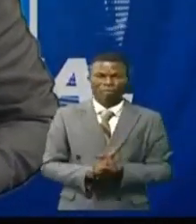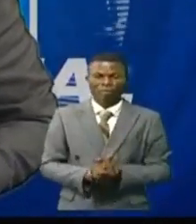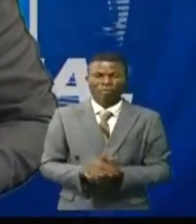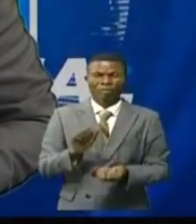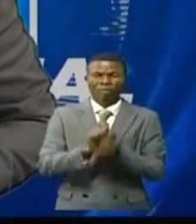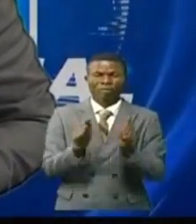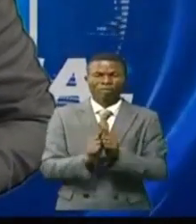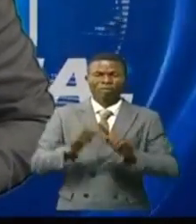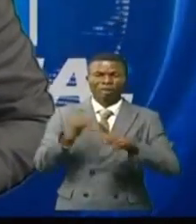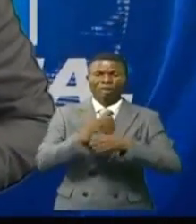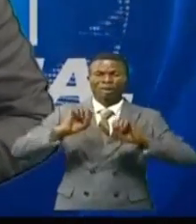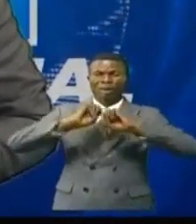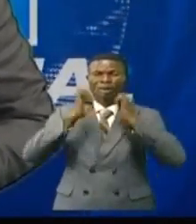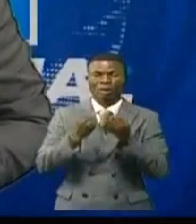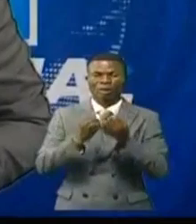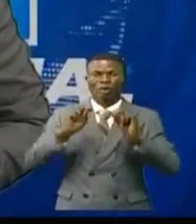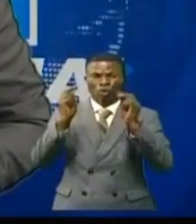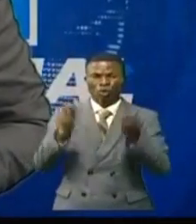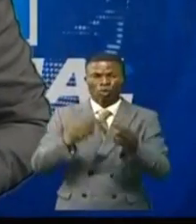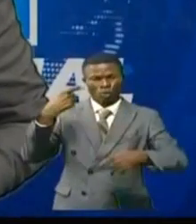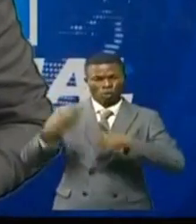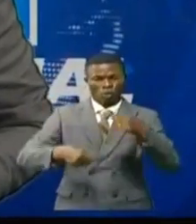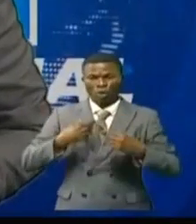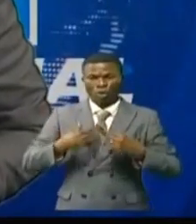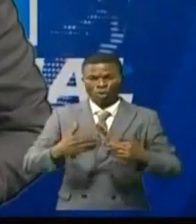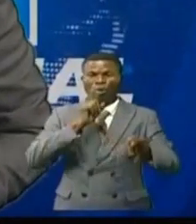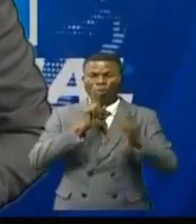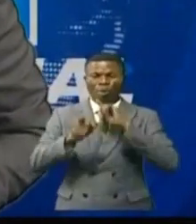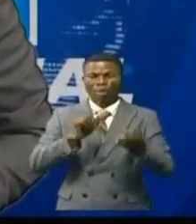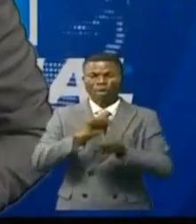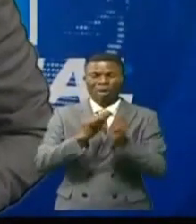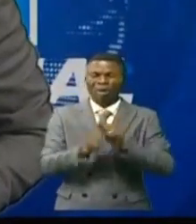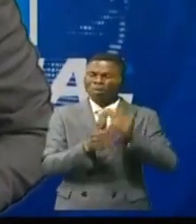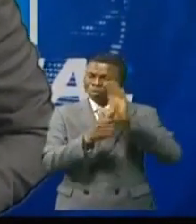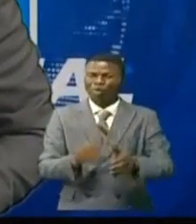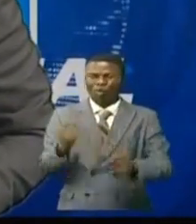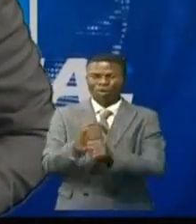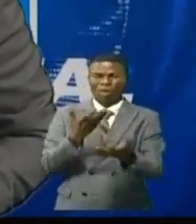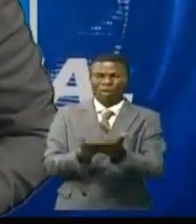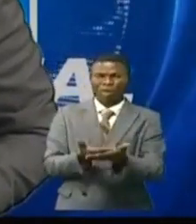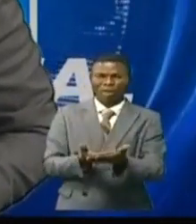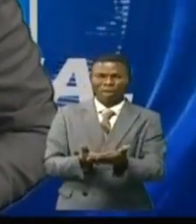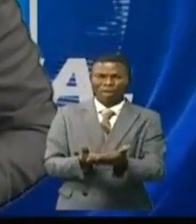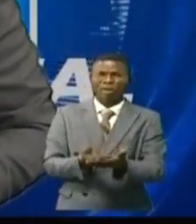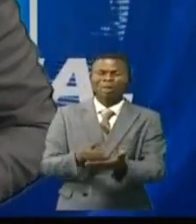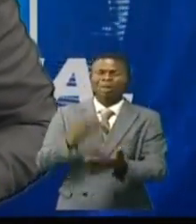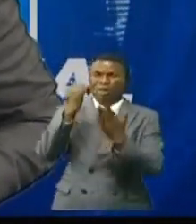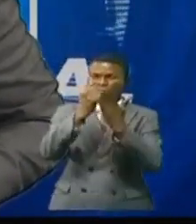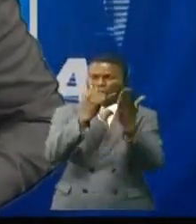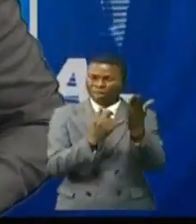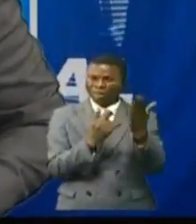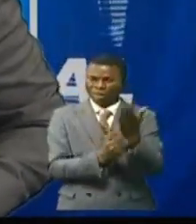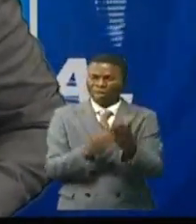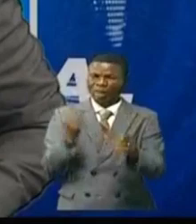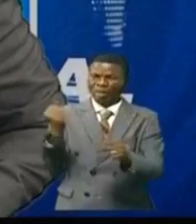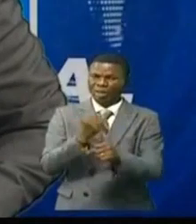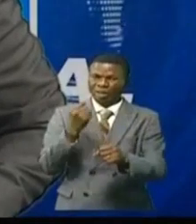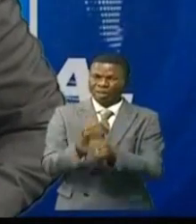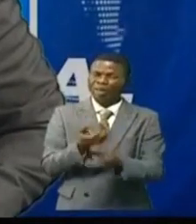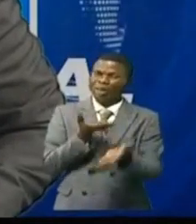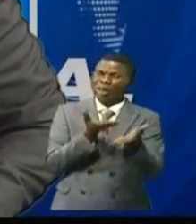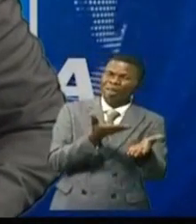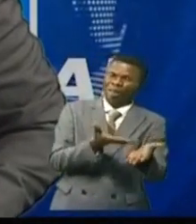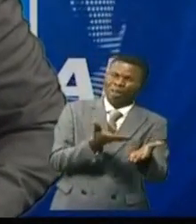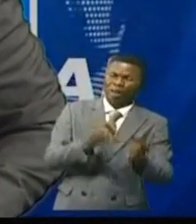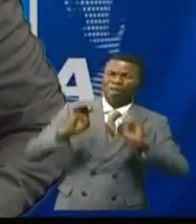de l'entrepreneuriat, l'État congolais poursuit ses discussions avec les sous-traitants en activité au pays. L'idée est d'identifier et activer la nature de l'aide à apporter